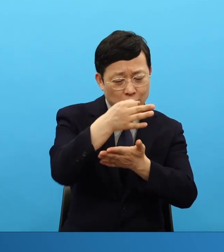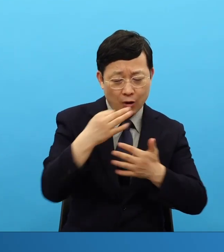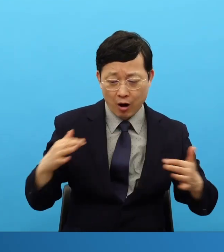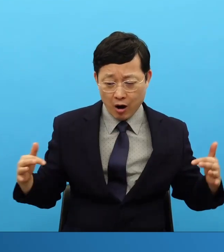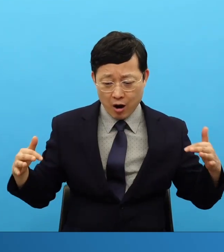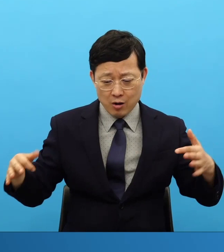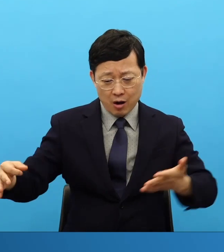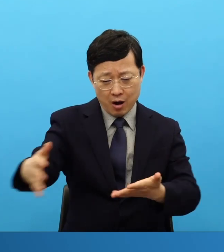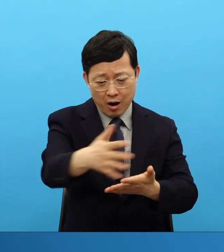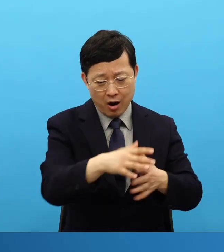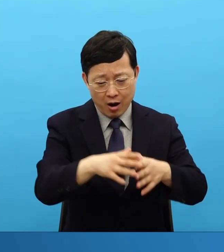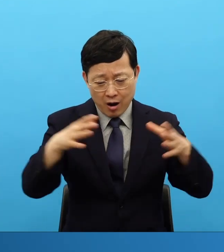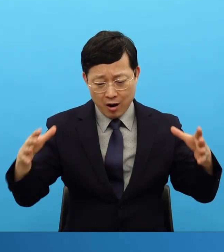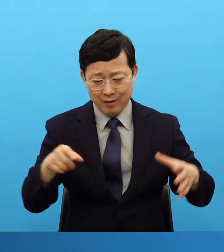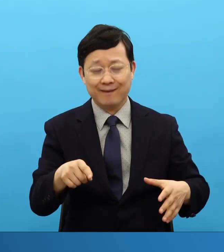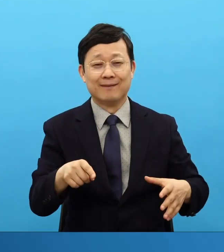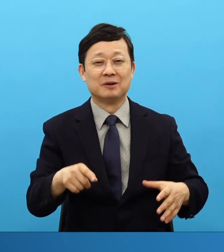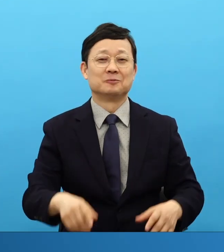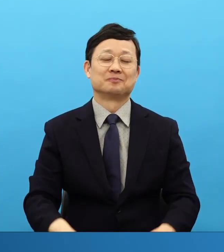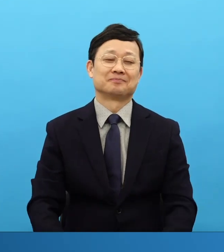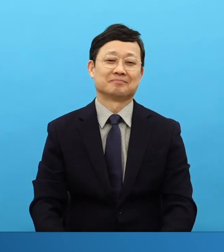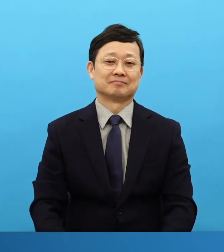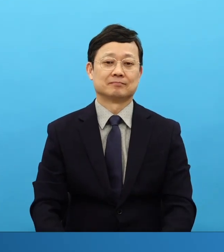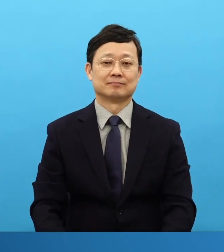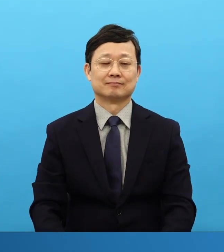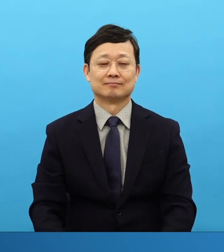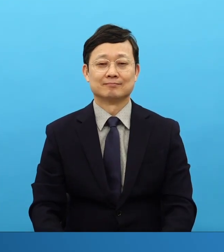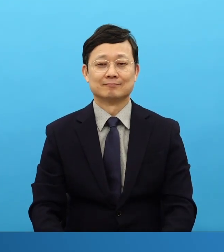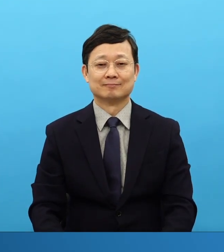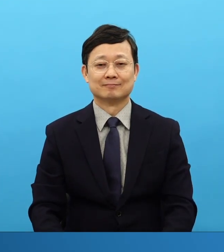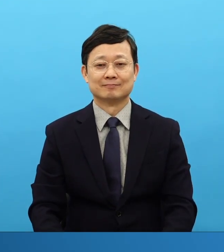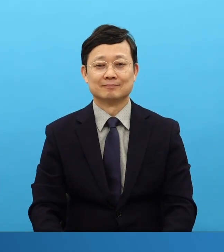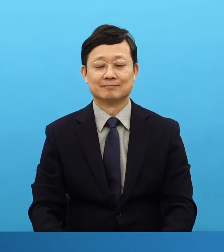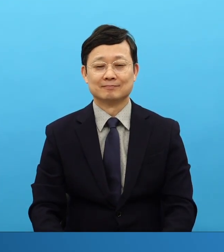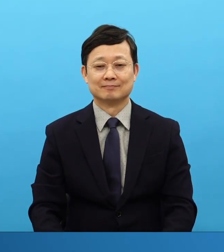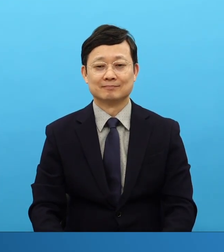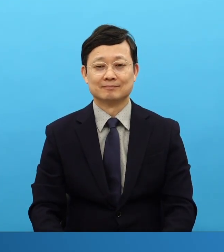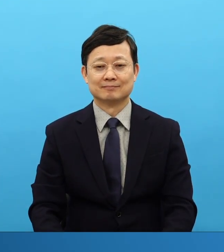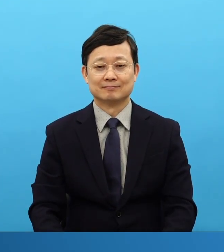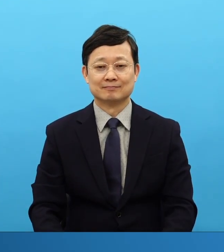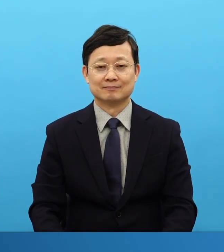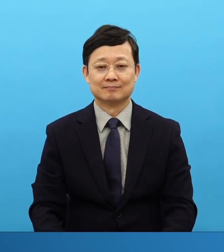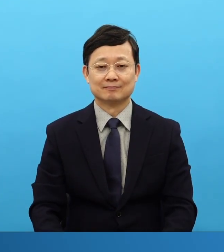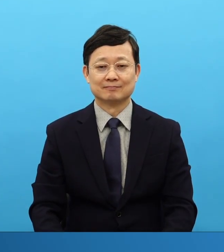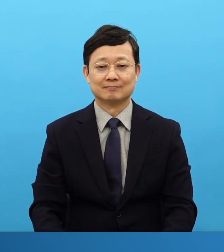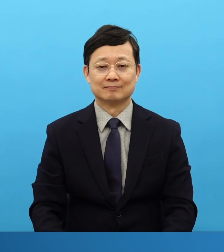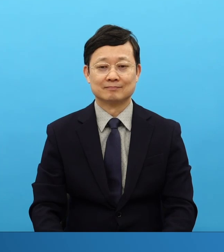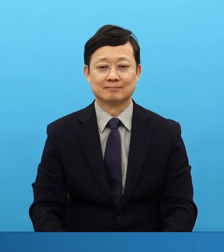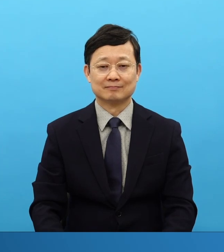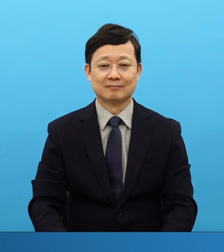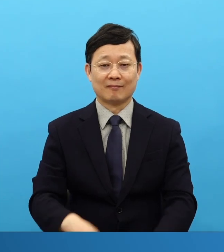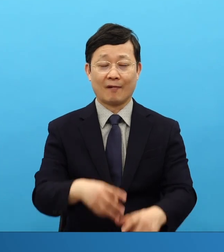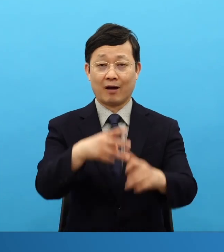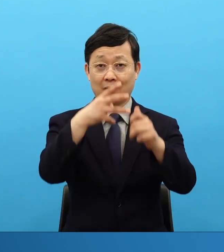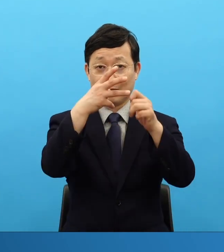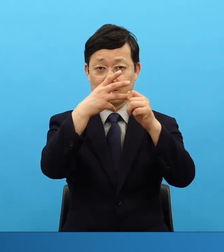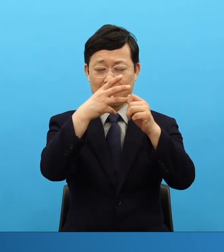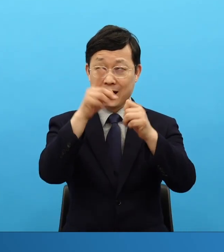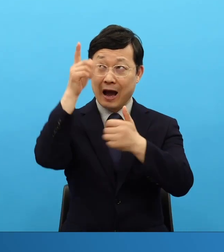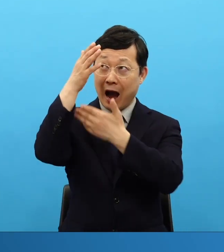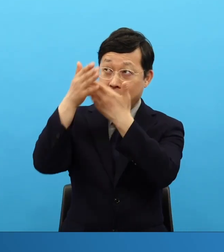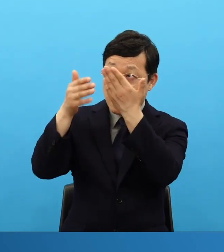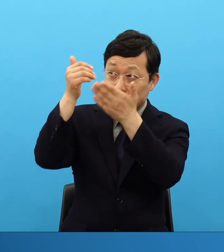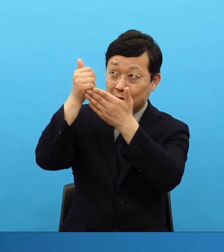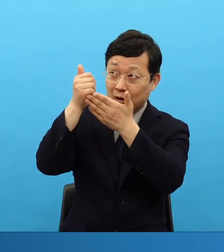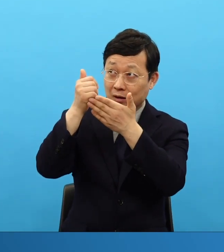loss. 드디어 무슨 일이 이루어집니까? And then finally, what kind of works take place? 다민족 선교의 문이 열리시. The doors to